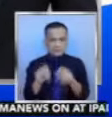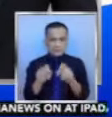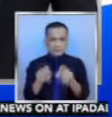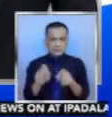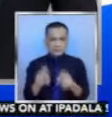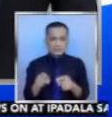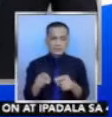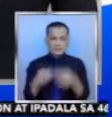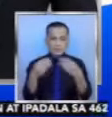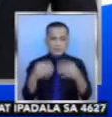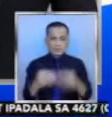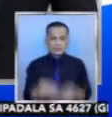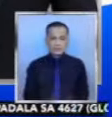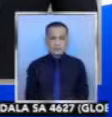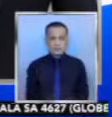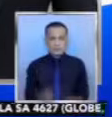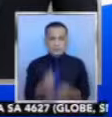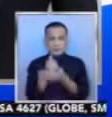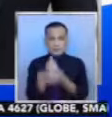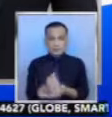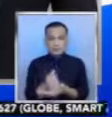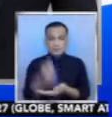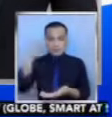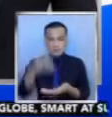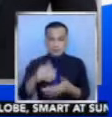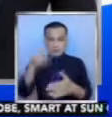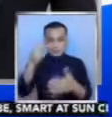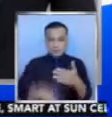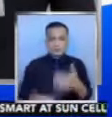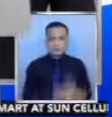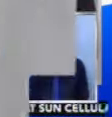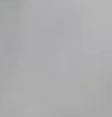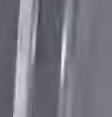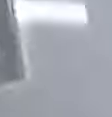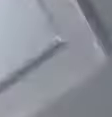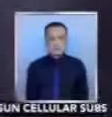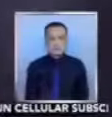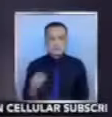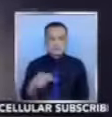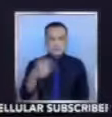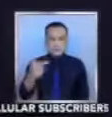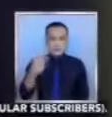na makakatulong daw na mapababa ang presyo. Nakatutok si Marie Zumal.